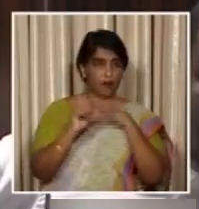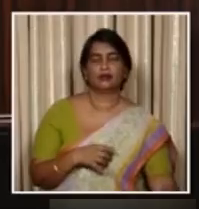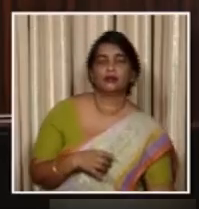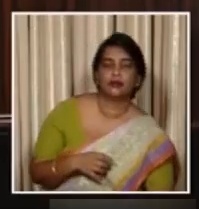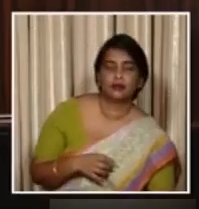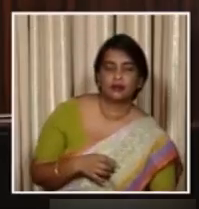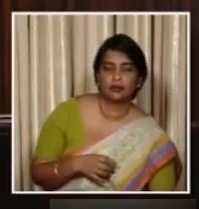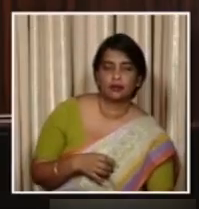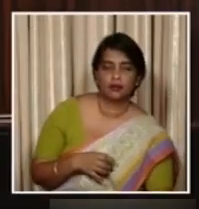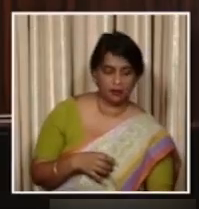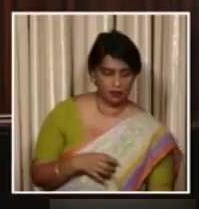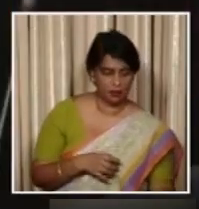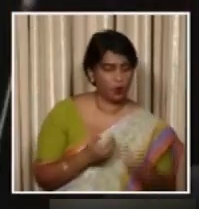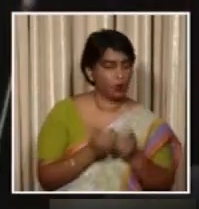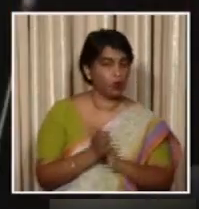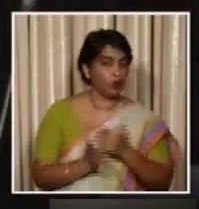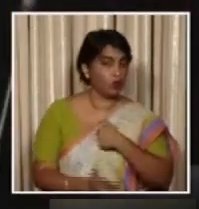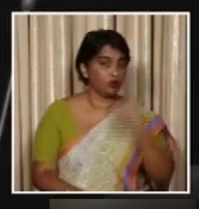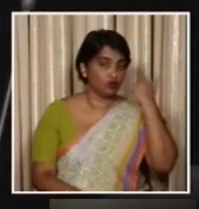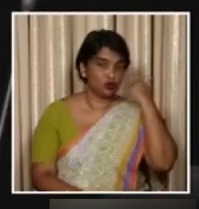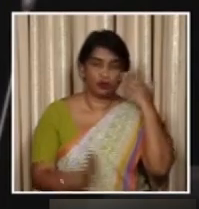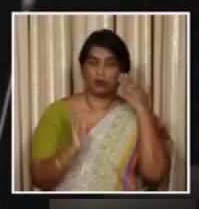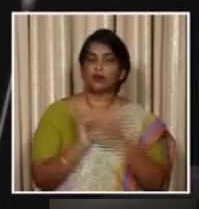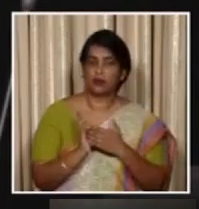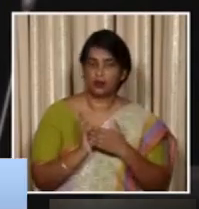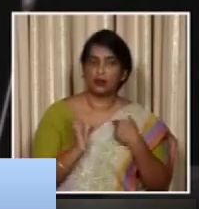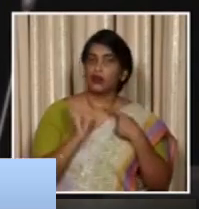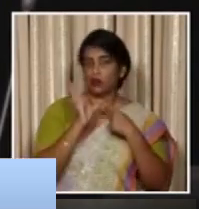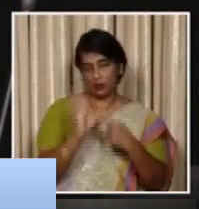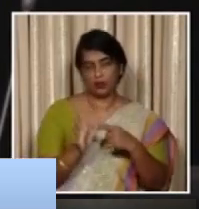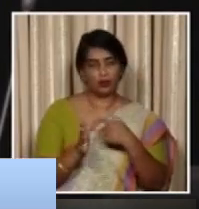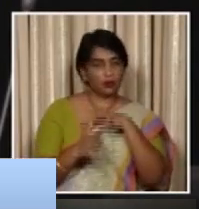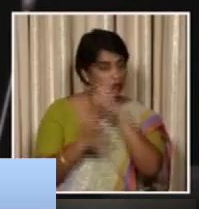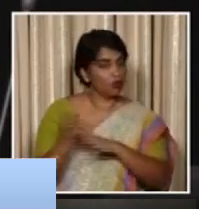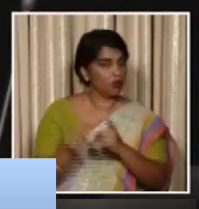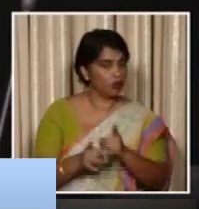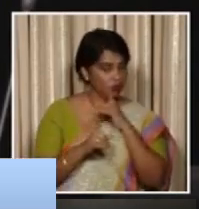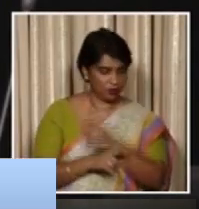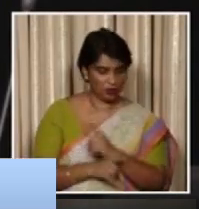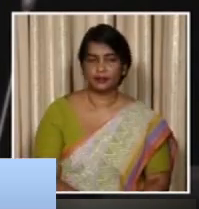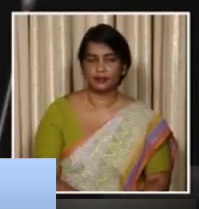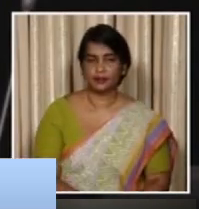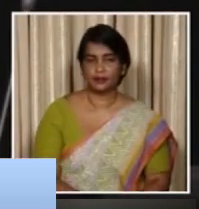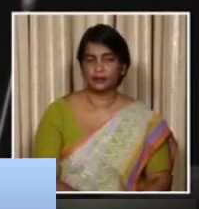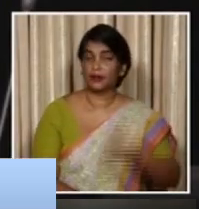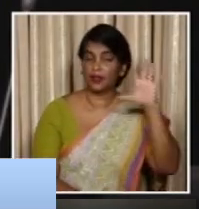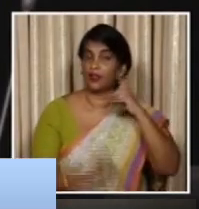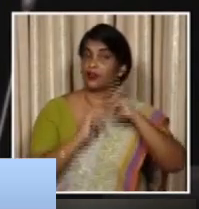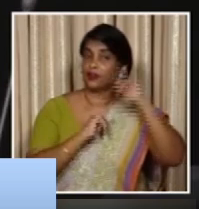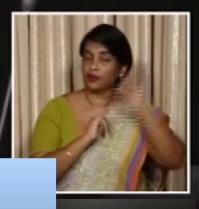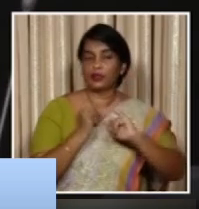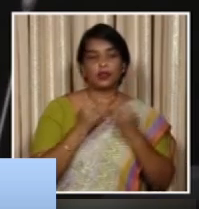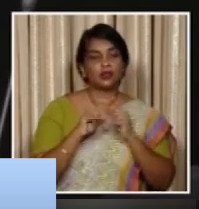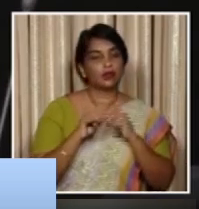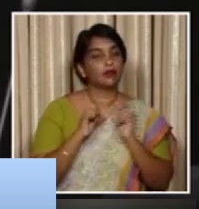අහන්නද? තමන්ගේ හෘද සාක්ෂිය දන්නවා මොකද්ද කාරණාව කියලා. මම මේකට උත්තර දෙන්නම් මේ දීලා තියෙන විදිහට පළවෙනි ප්‍රශ්නෙට නැත. මේක විශ්වවිද්‍යාල අධ්‍යන